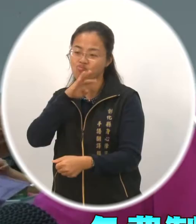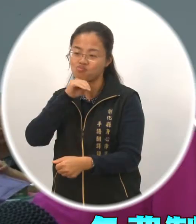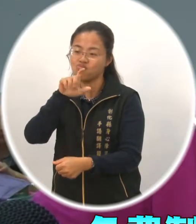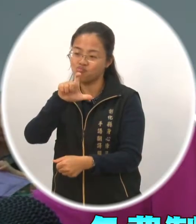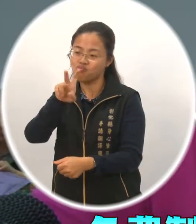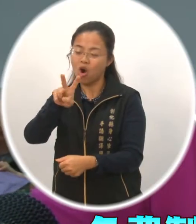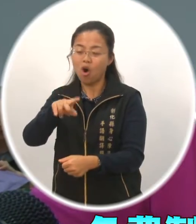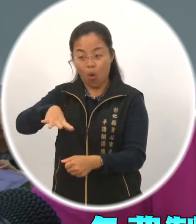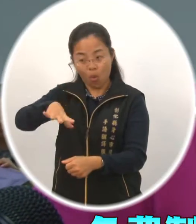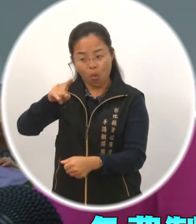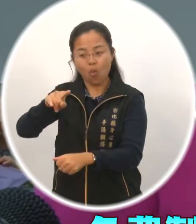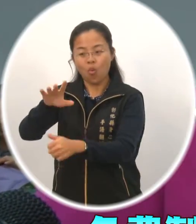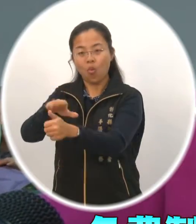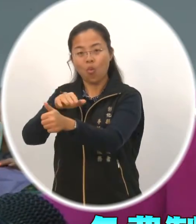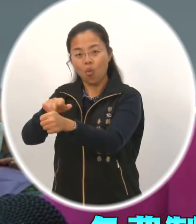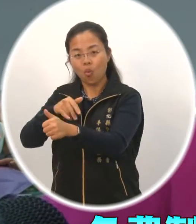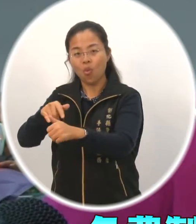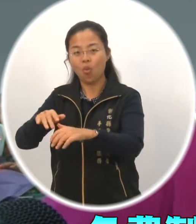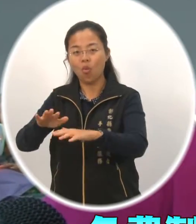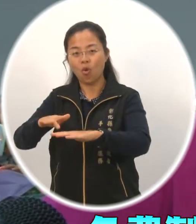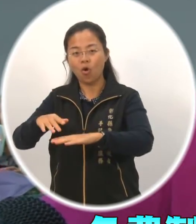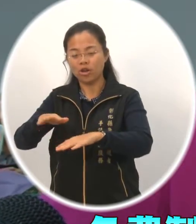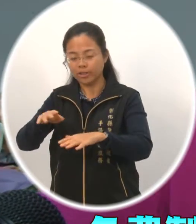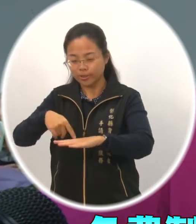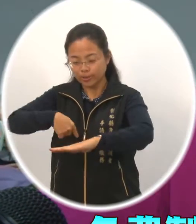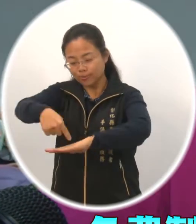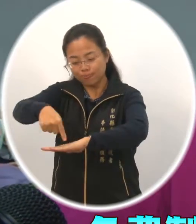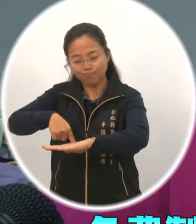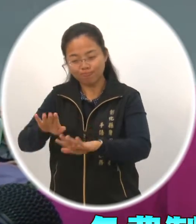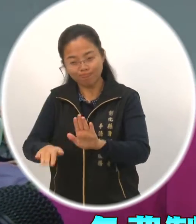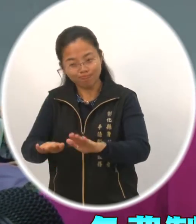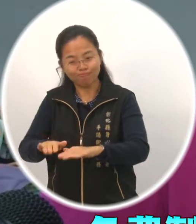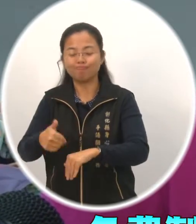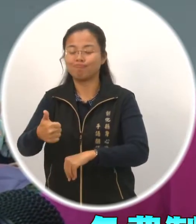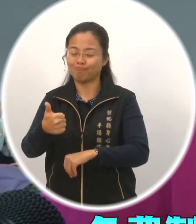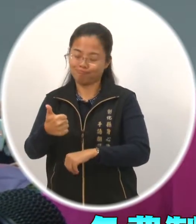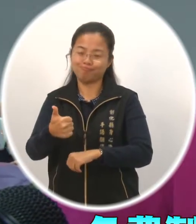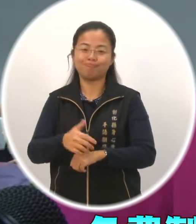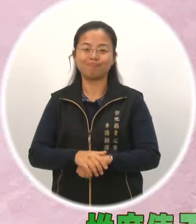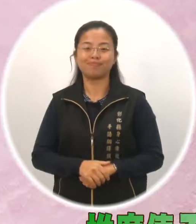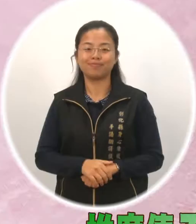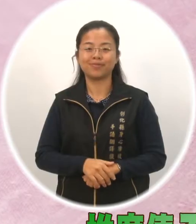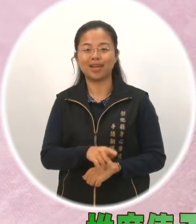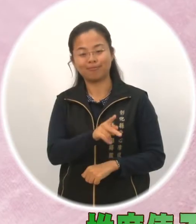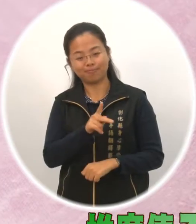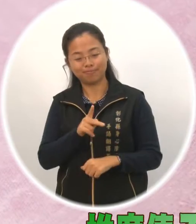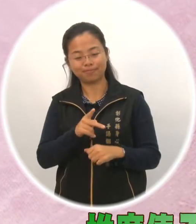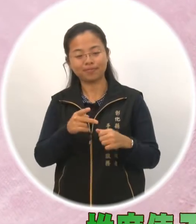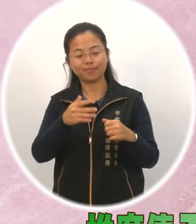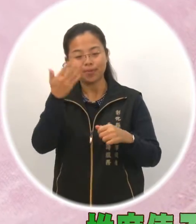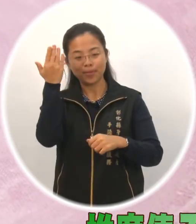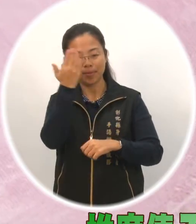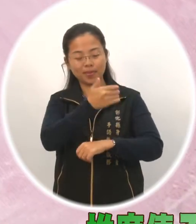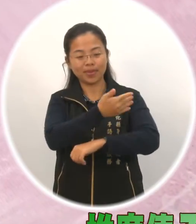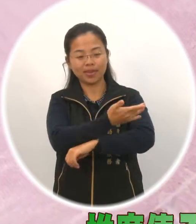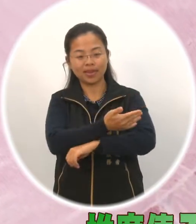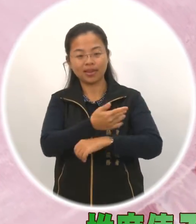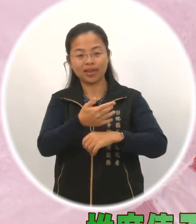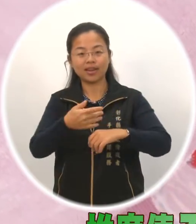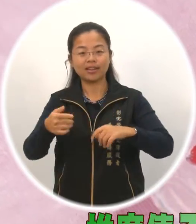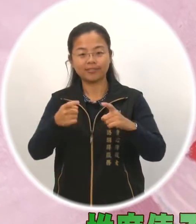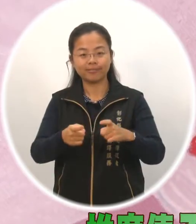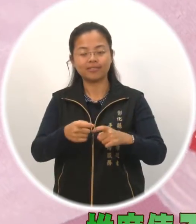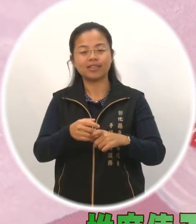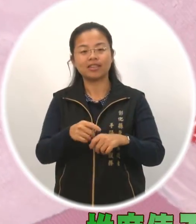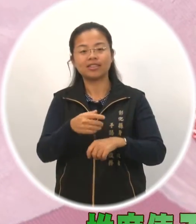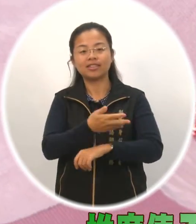岁啊，头一摆学用打车，哇，真欢喜的。 藉由美港西社区大学